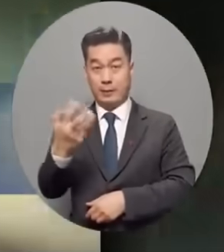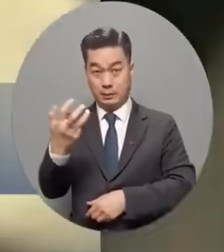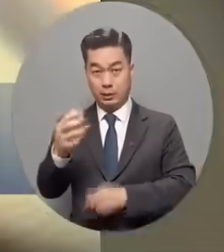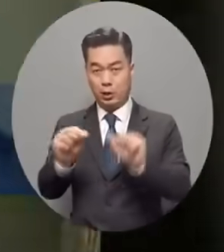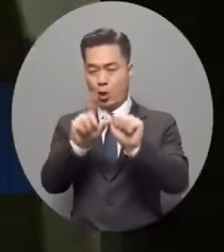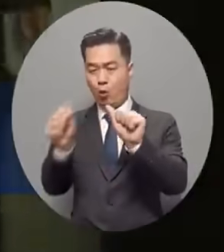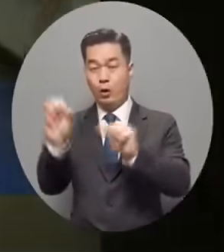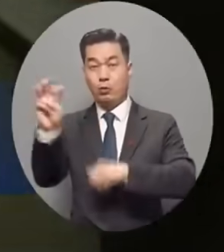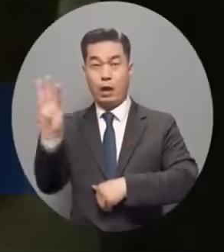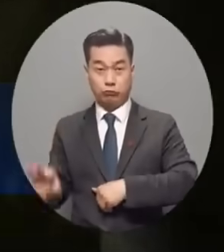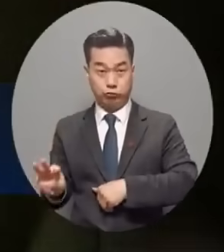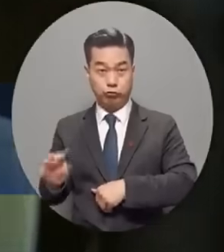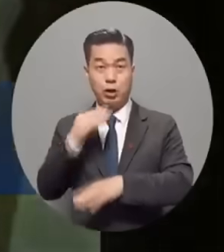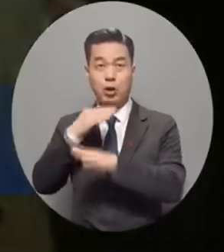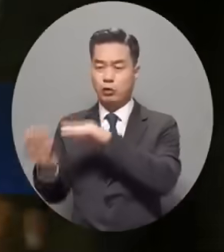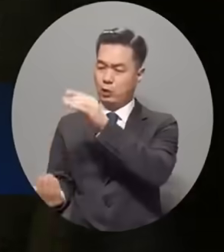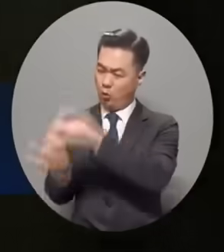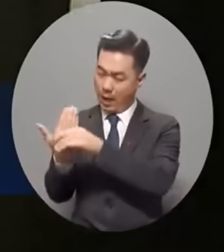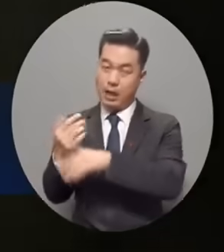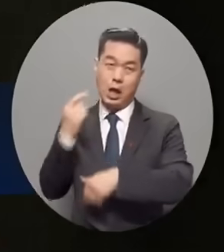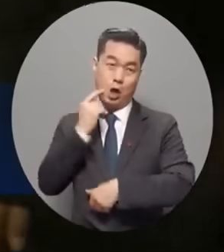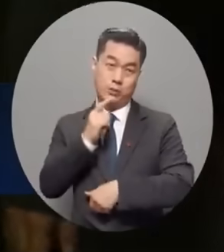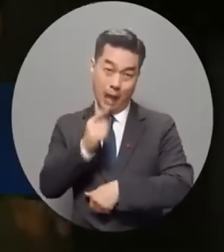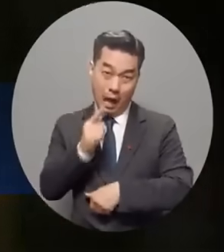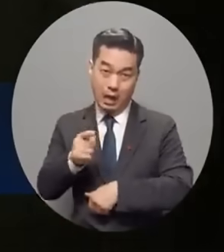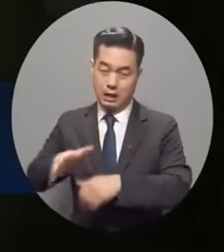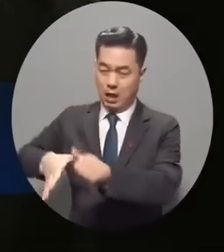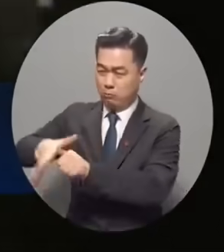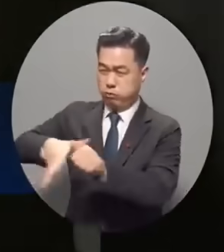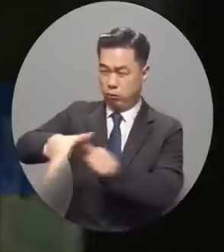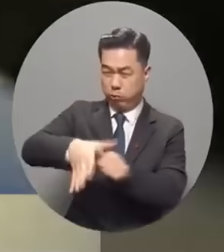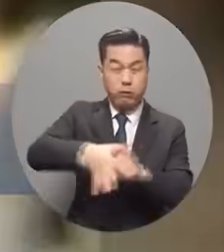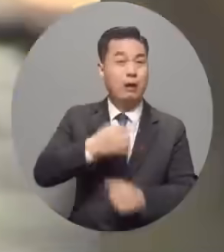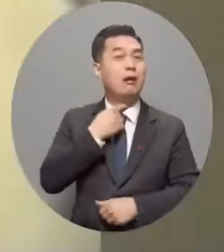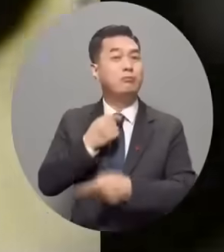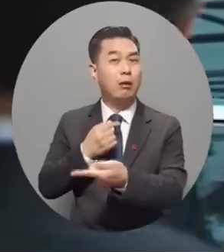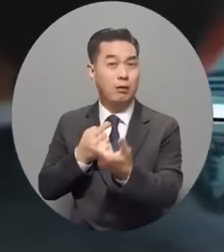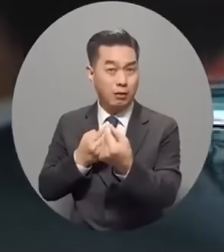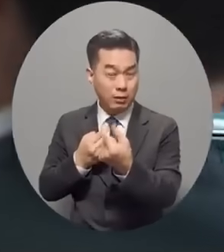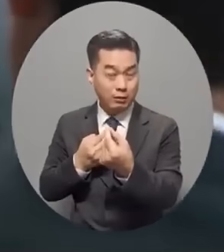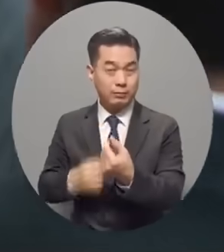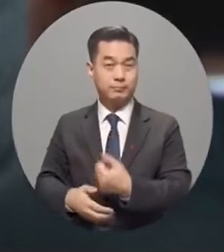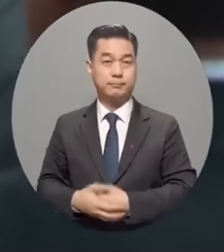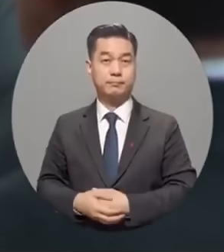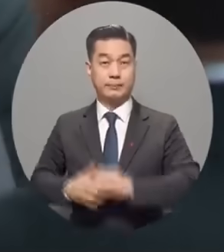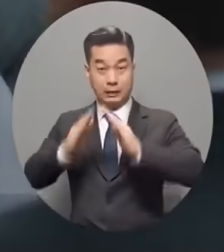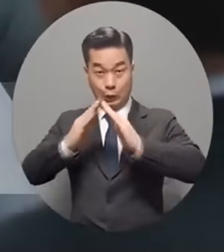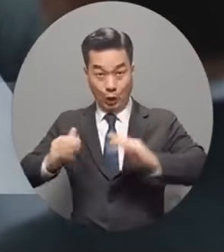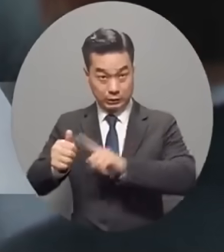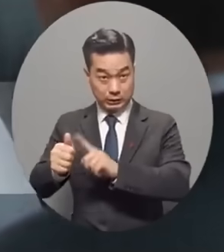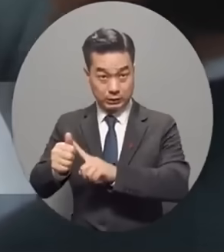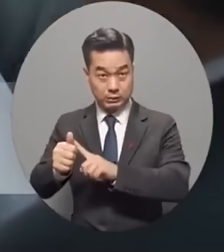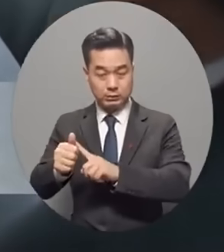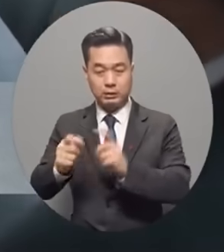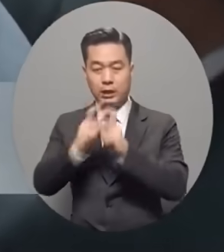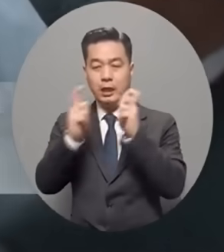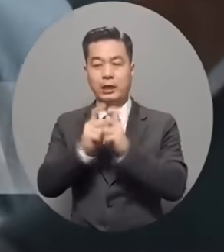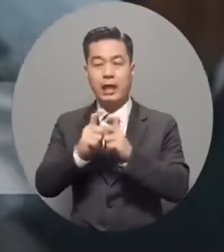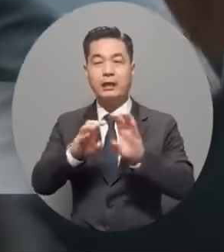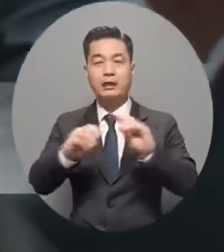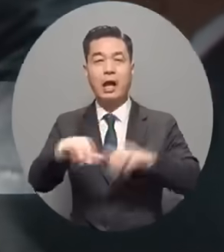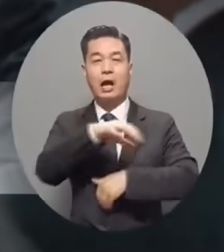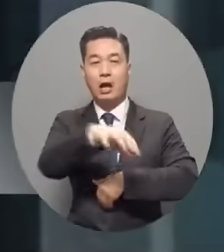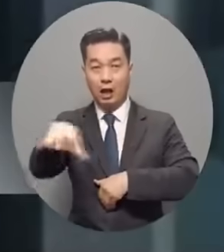북의 도발이라고 이제 거짓말을 하고 인민을 죽인 명분이 되는 것처럼. 전 씨 측은 최근 사유지인 전망대